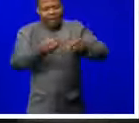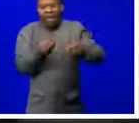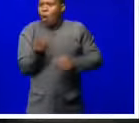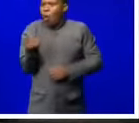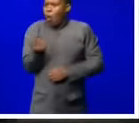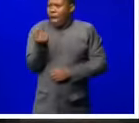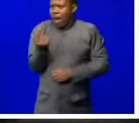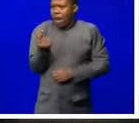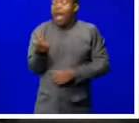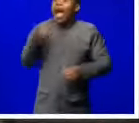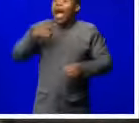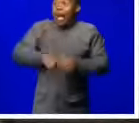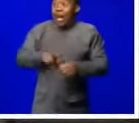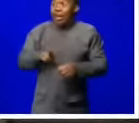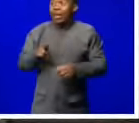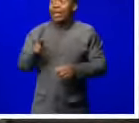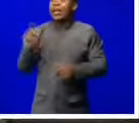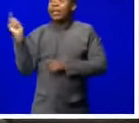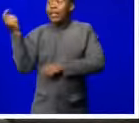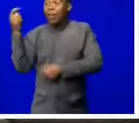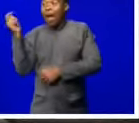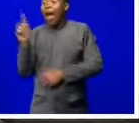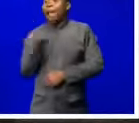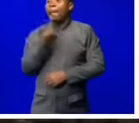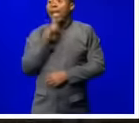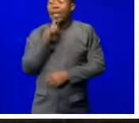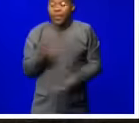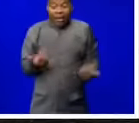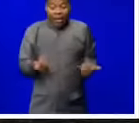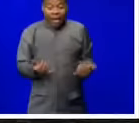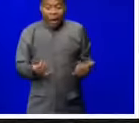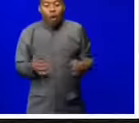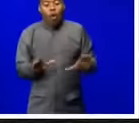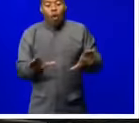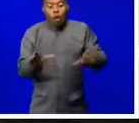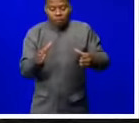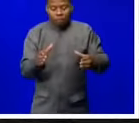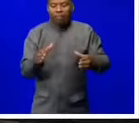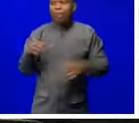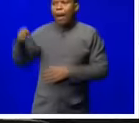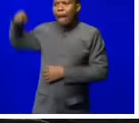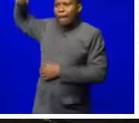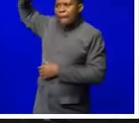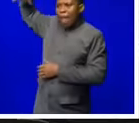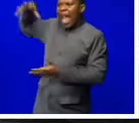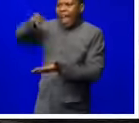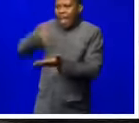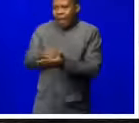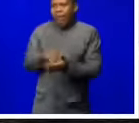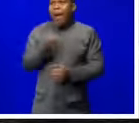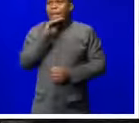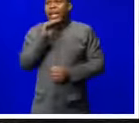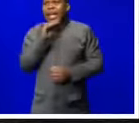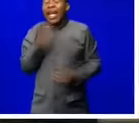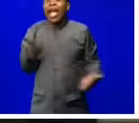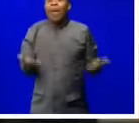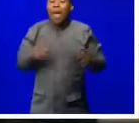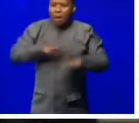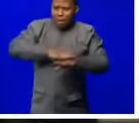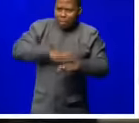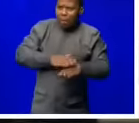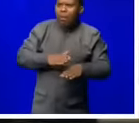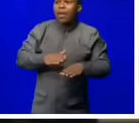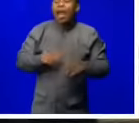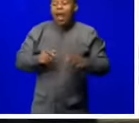sisendzaweni lesemakhaya thina. Njenganyalo kusine scheme sabo gesi less in motion lokungendeka kungene gesi noma